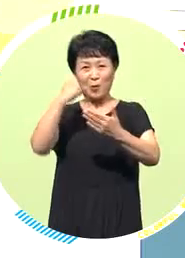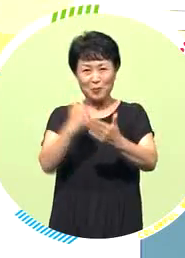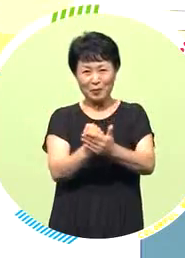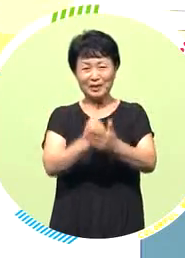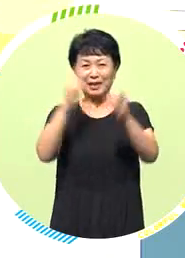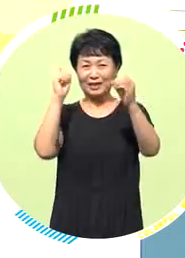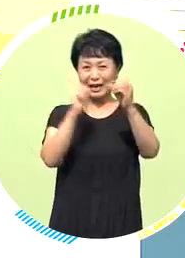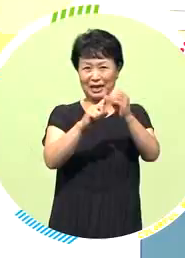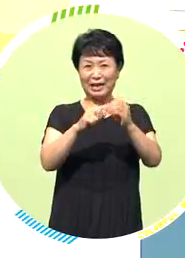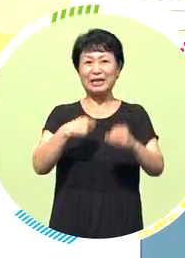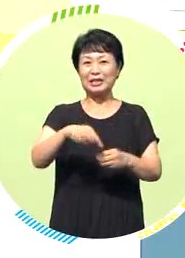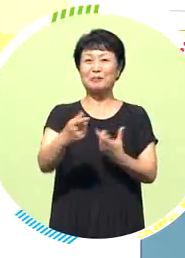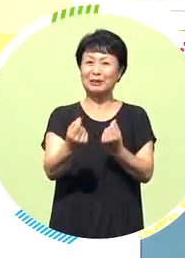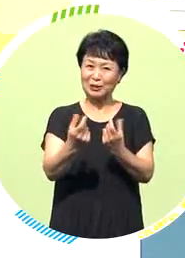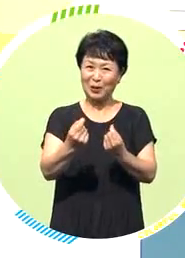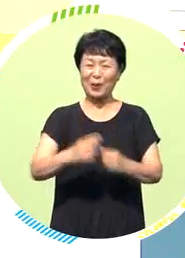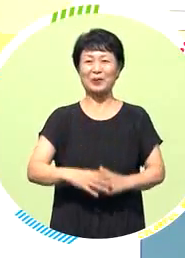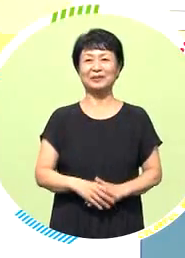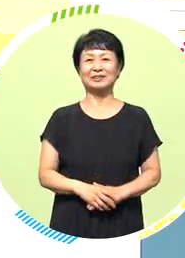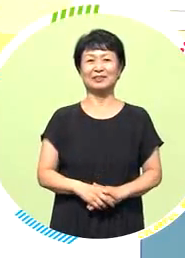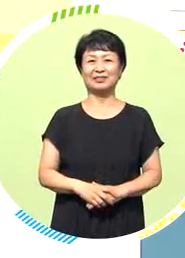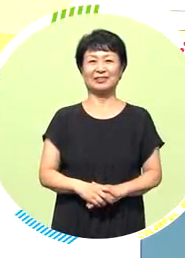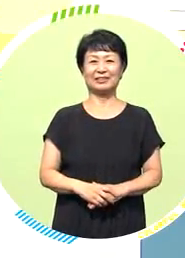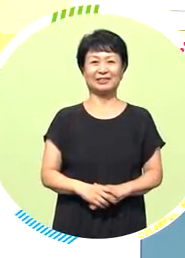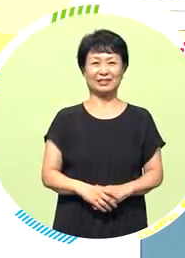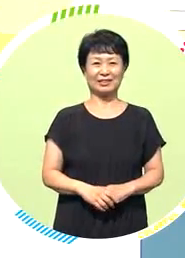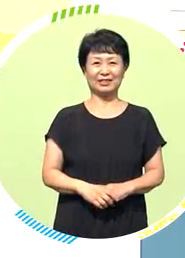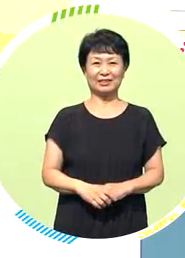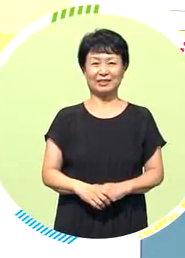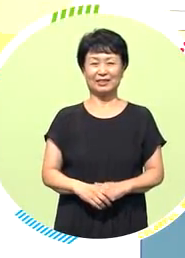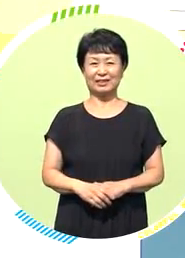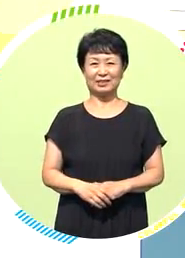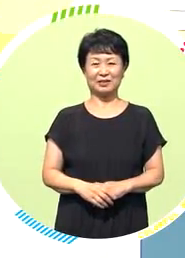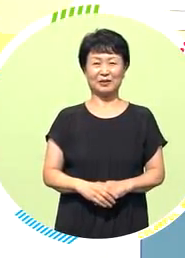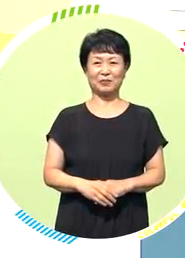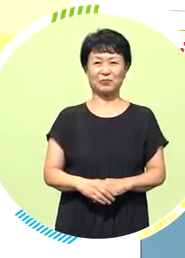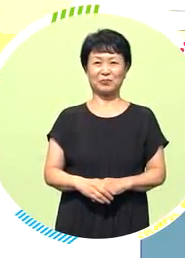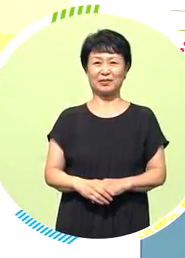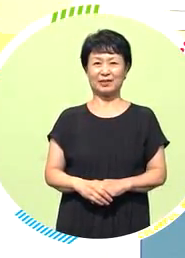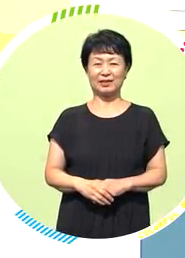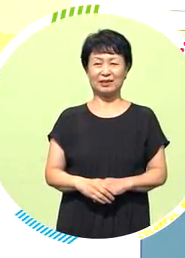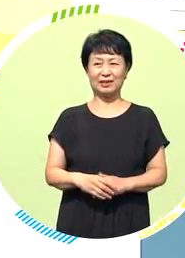う、 うん、盛り上げていきましょう 今日はありがとうございました。じゃあまゆちゃんは次のコーナーを移る前に